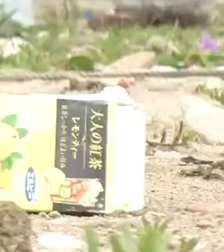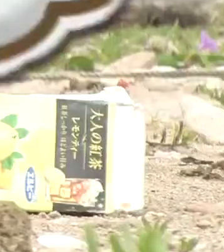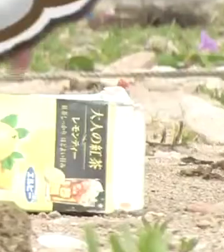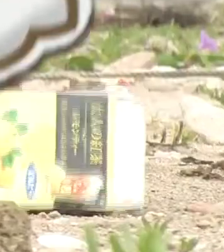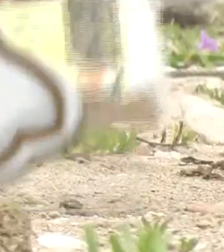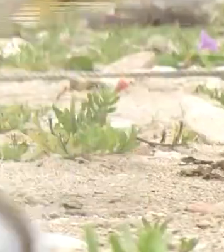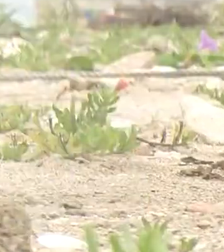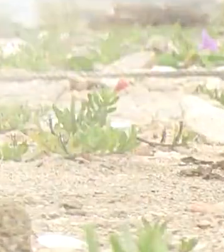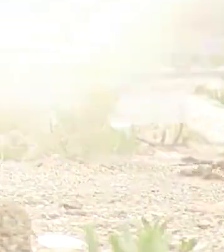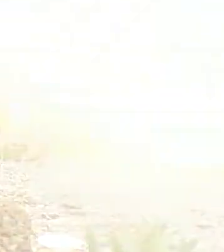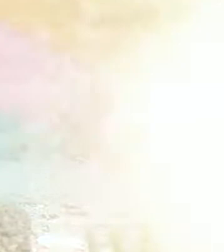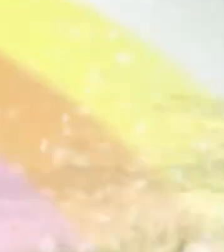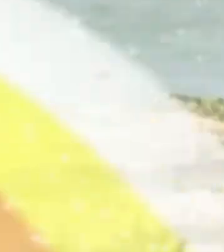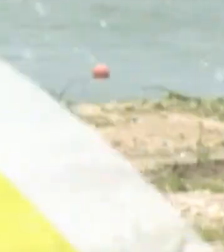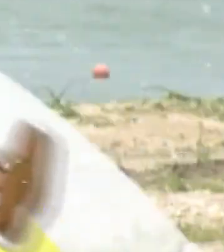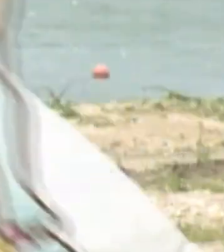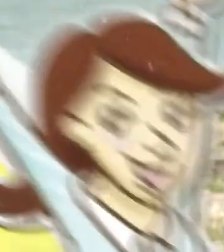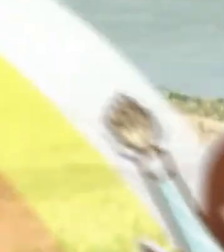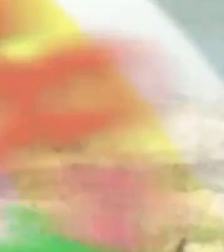ああああああ